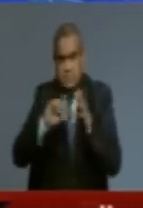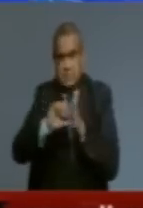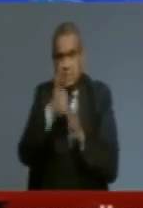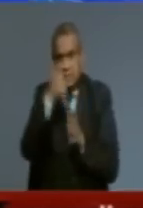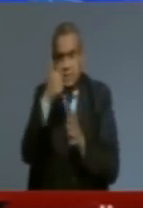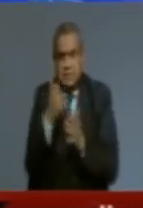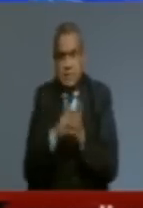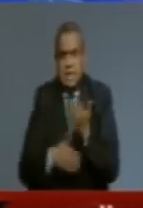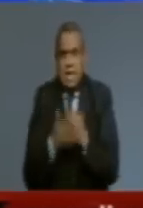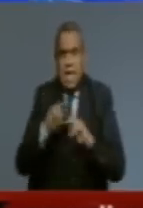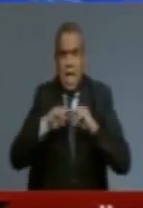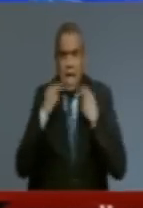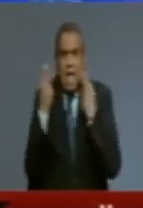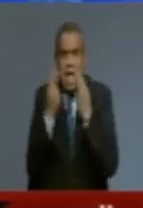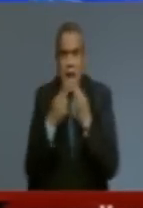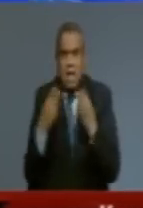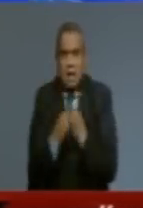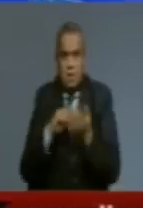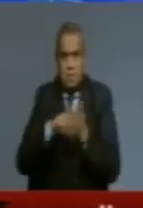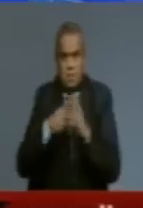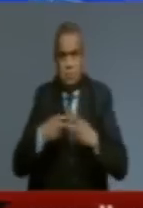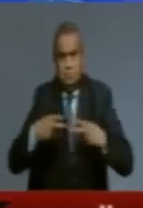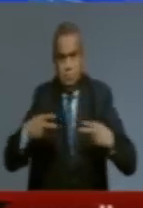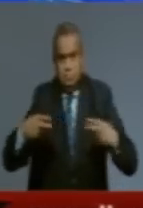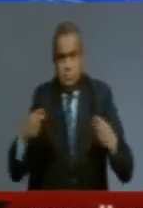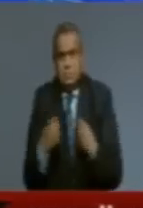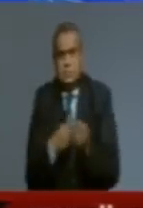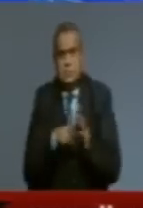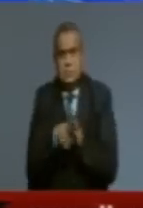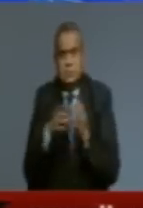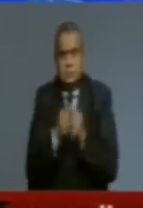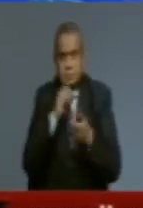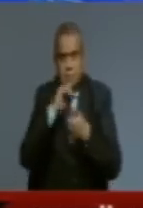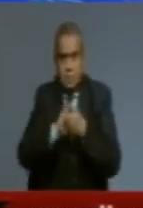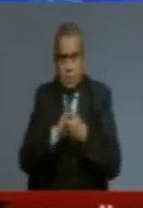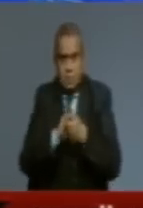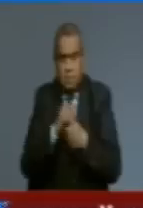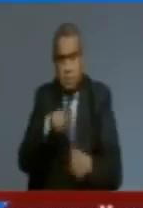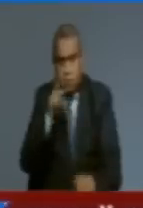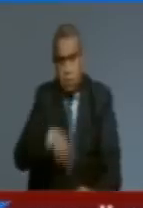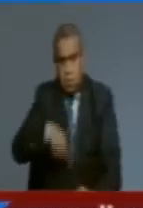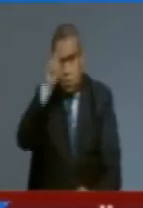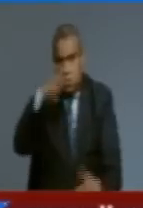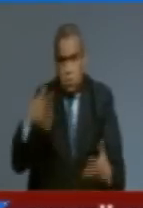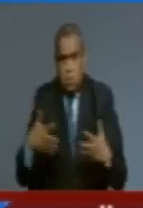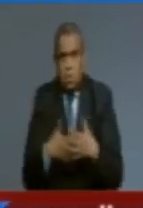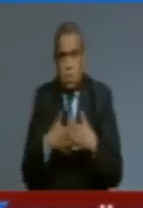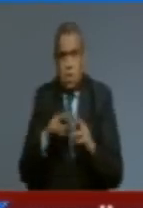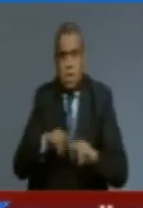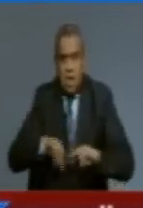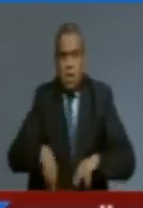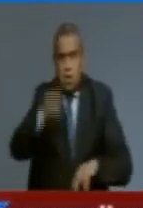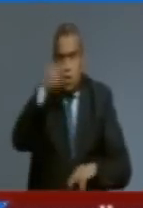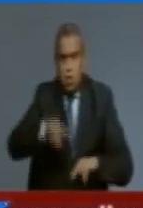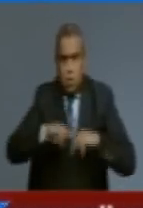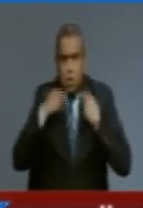عالم متعدد الأقطاب أكثر عدالة. اليوم يواجه العالم الكثير من